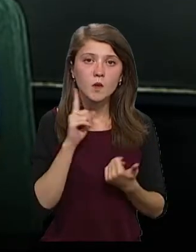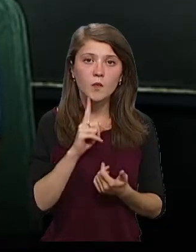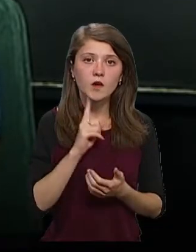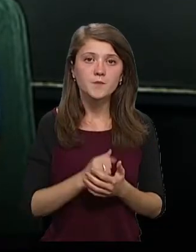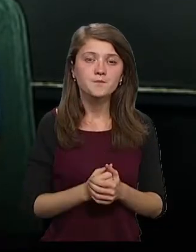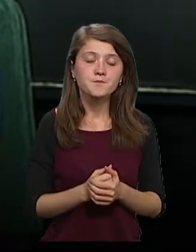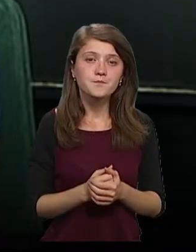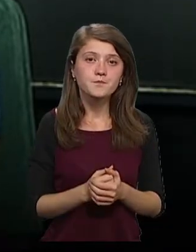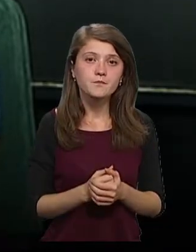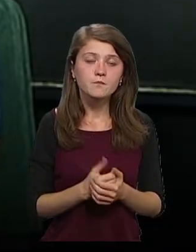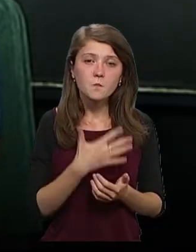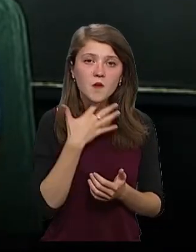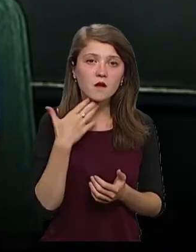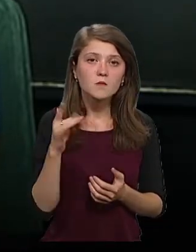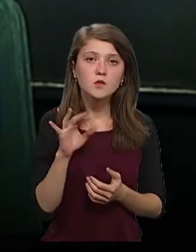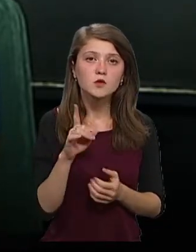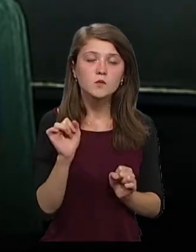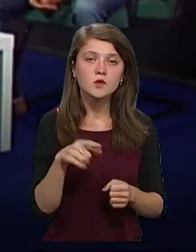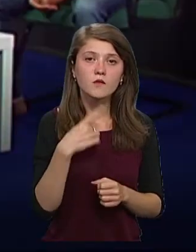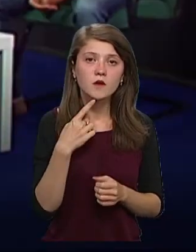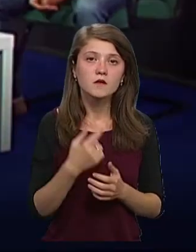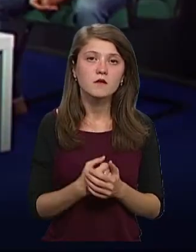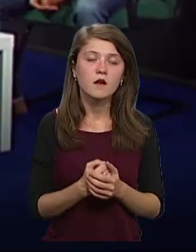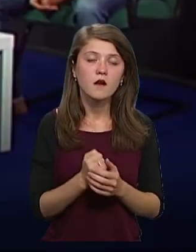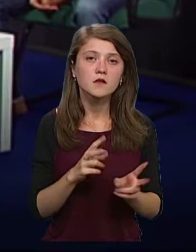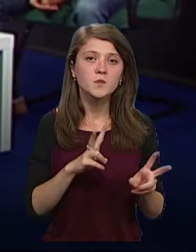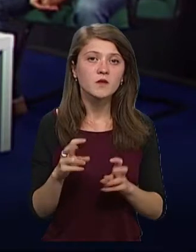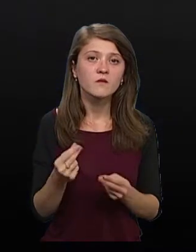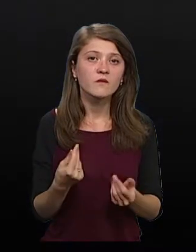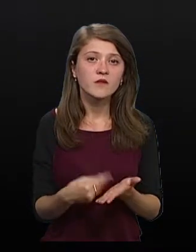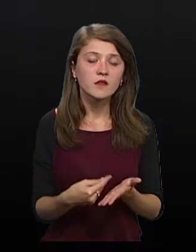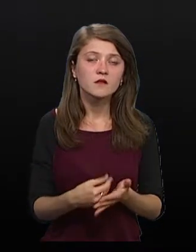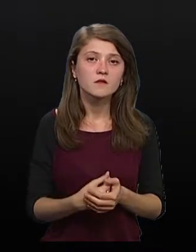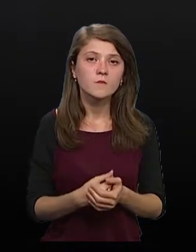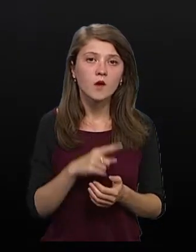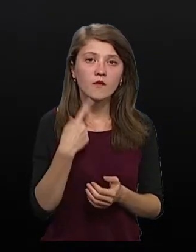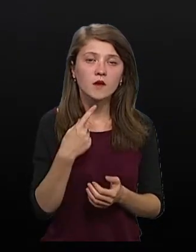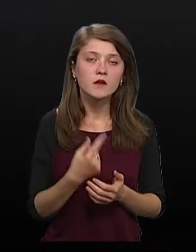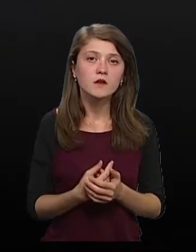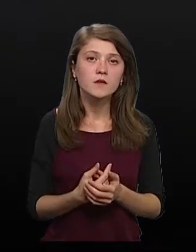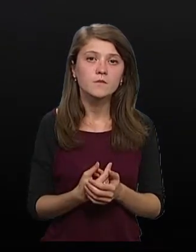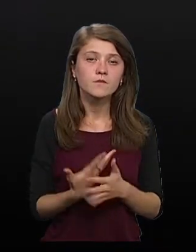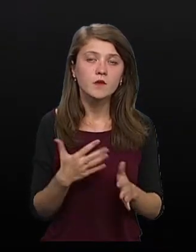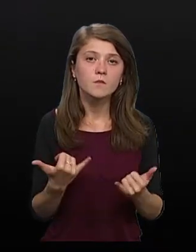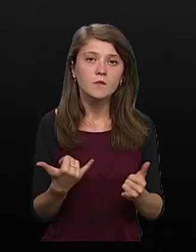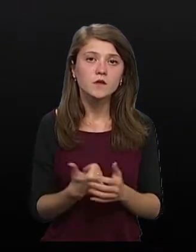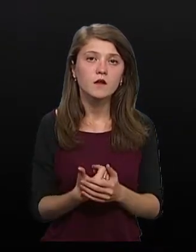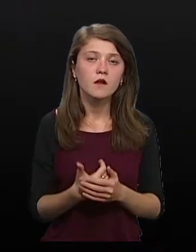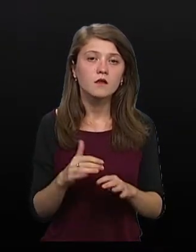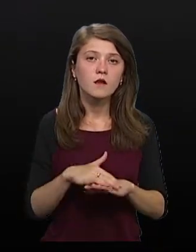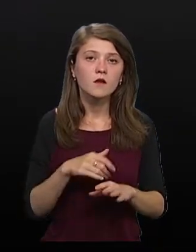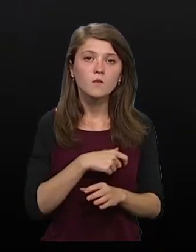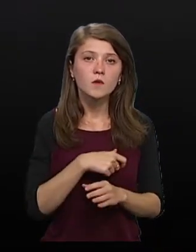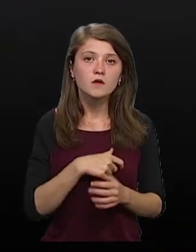от по самому. Багато про що можна говорити, але в основному так. А з приводу фінансів, якщо говорити теперішнього вже ну майже народного депутата,